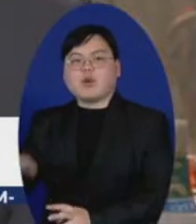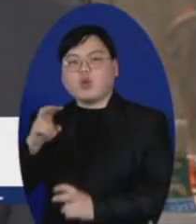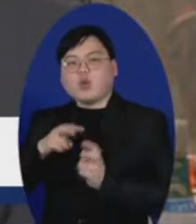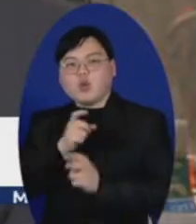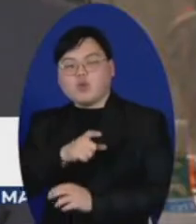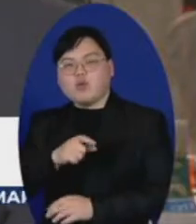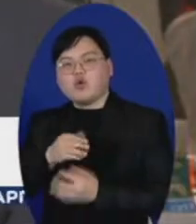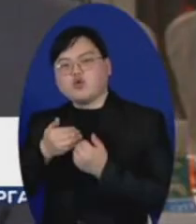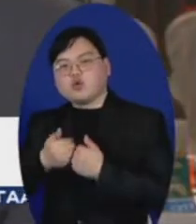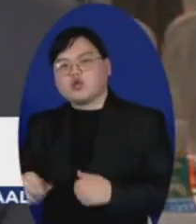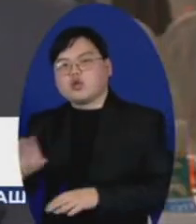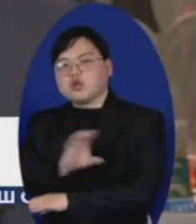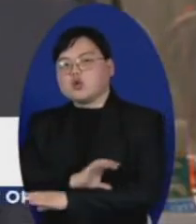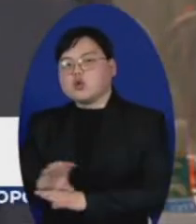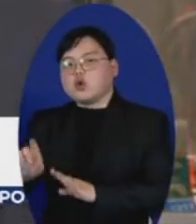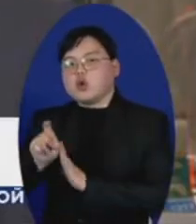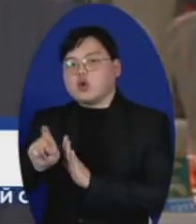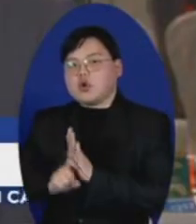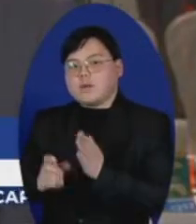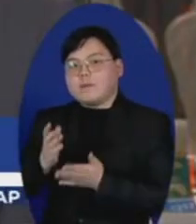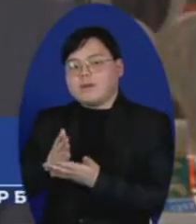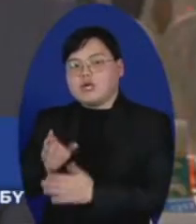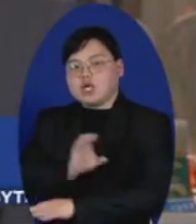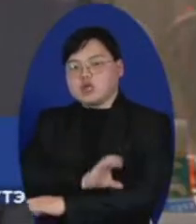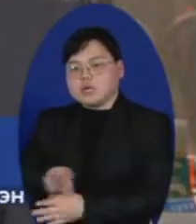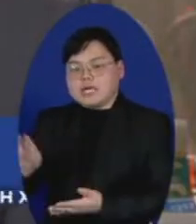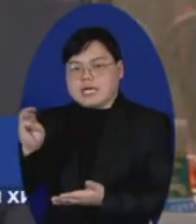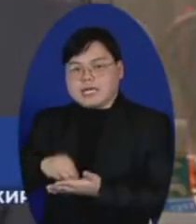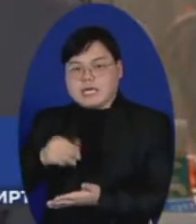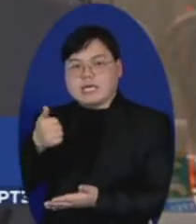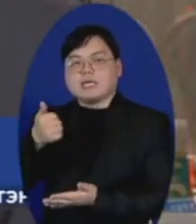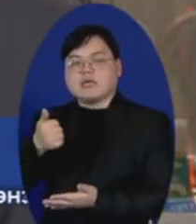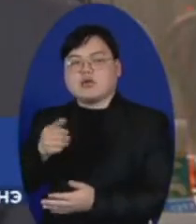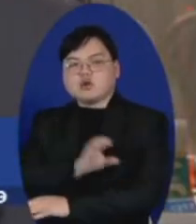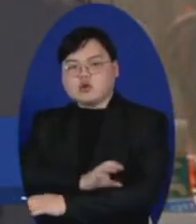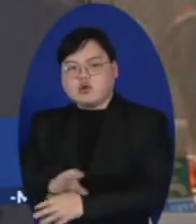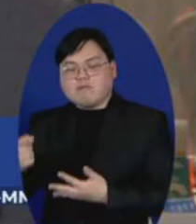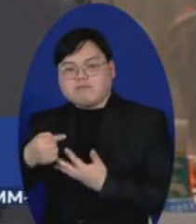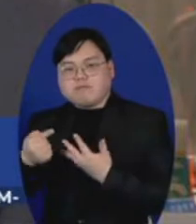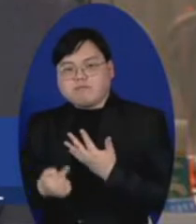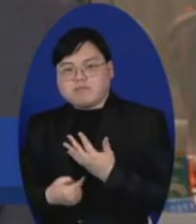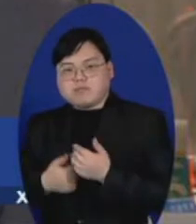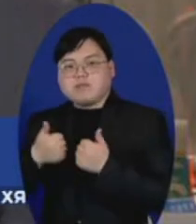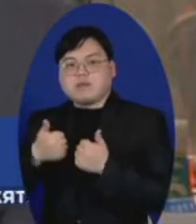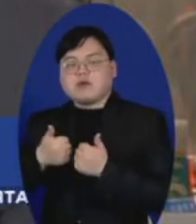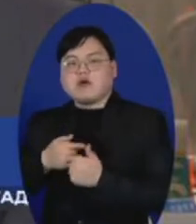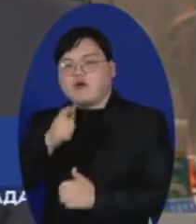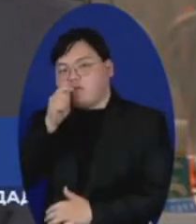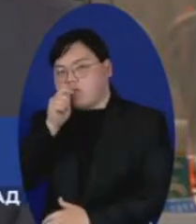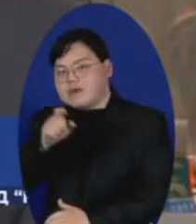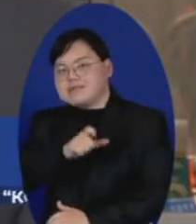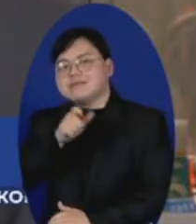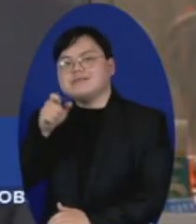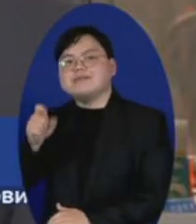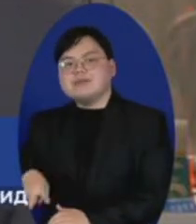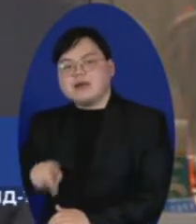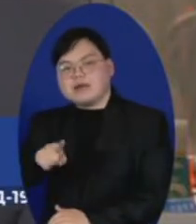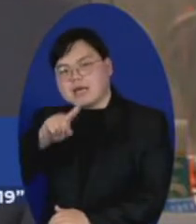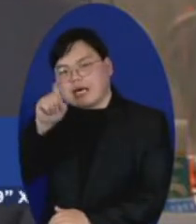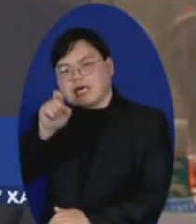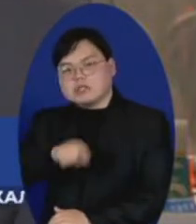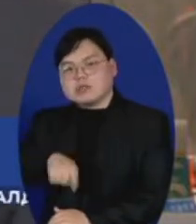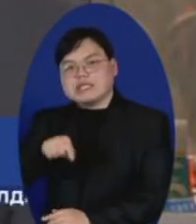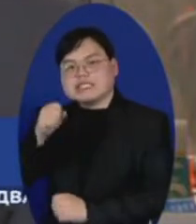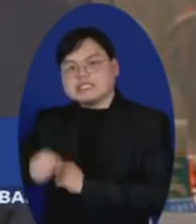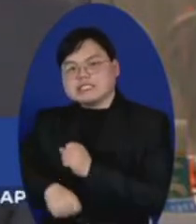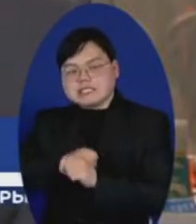туслах сургалтын хөтөлбөр гаргацсан явж байна. Сургалтандаа тэнцсэн болон сургалтын тодорхой шаардлага хандсан хүмүүст бид хөнгөлтэй зээлийн асуудлуудыг энэ жилдээ ингээд